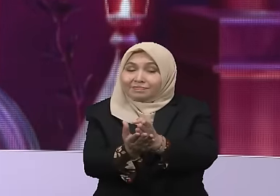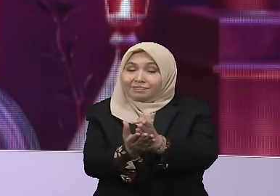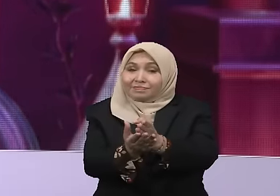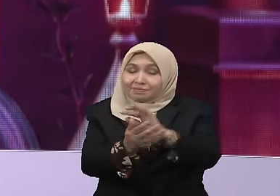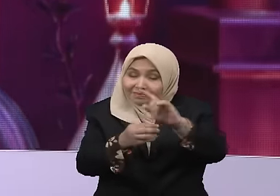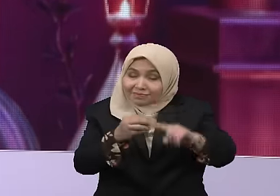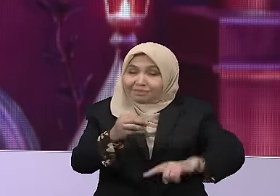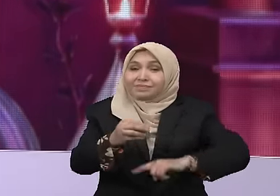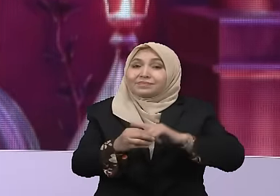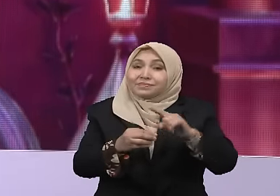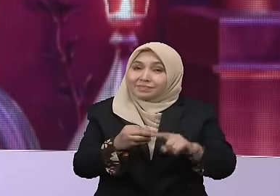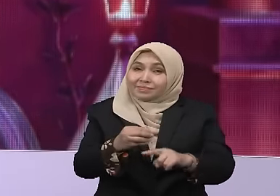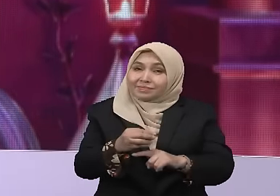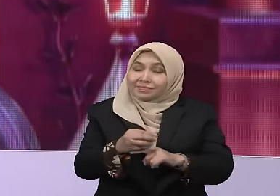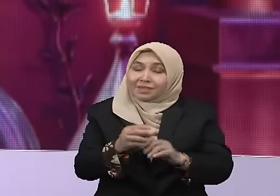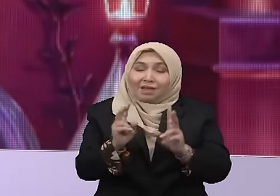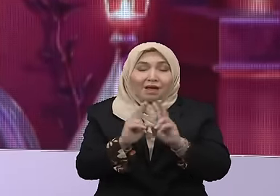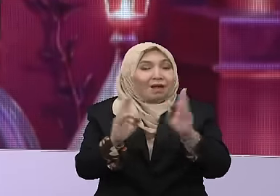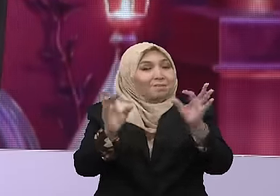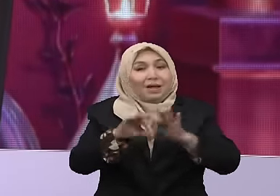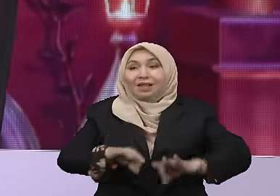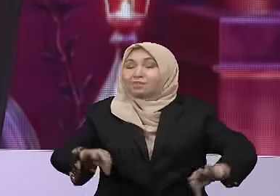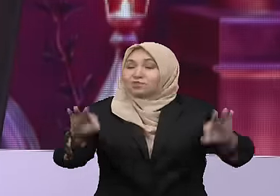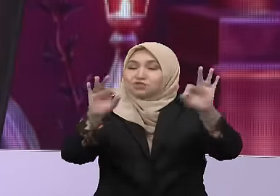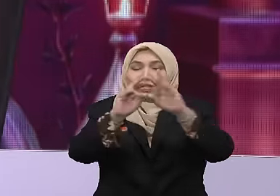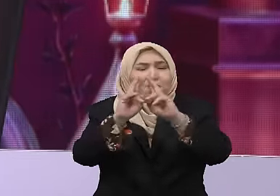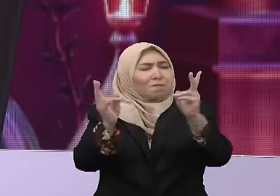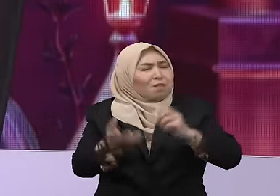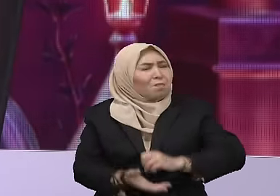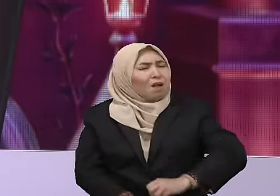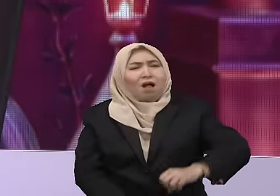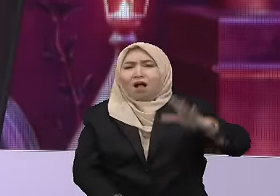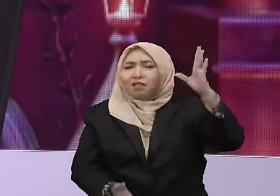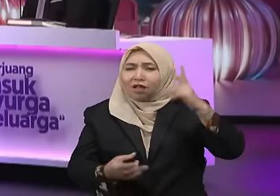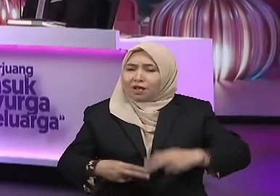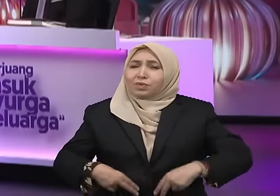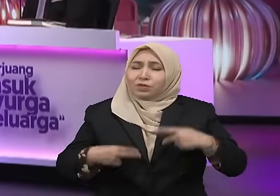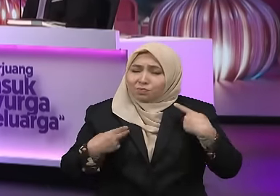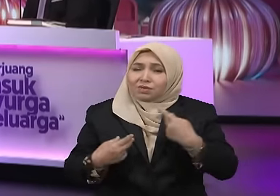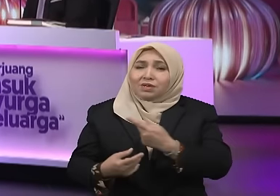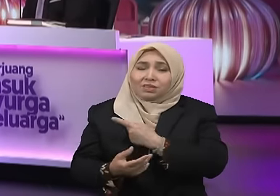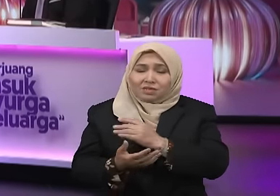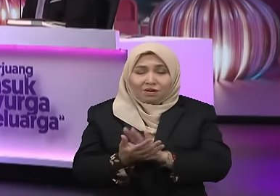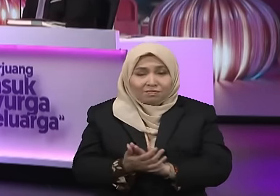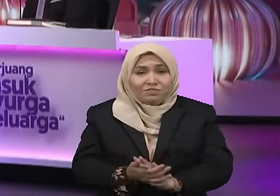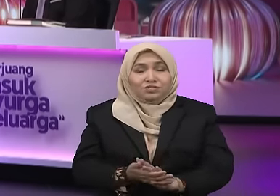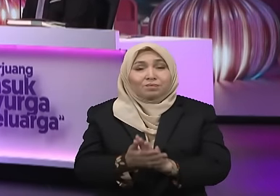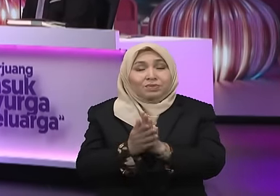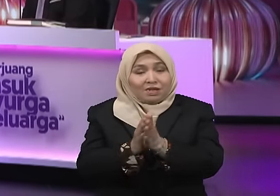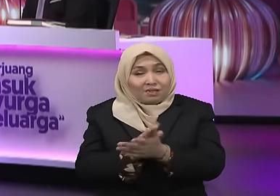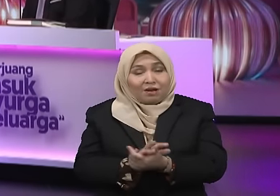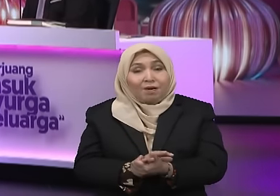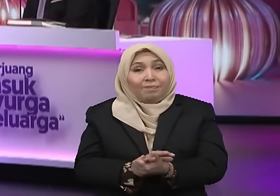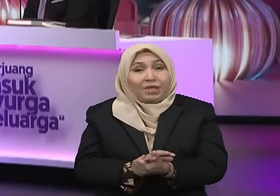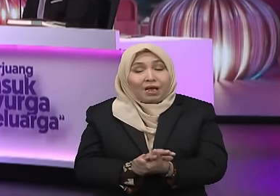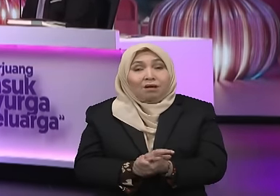perkara yang paling mustahak dan paling mahal dalam kehidupan kita, Safas. Inni wajjahtu wajhiya lillazi fatara as-samawati wal ardh.